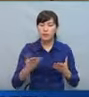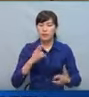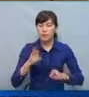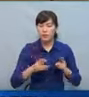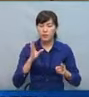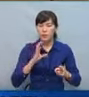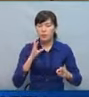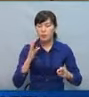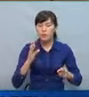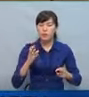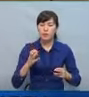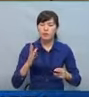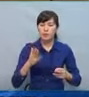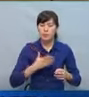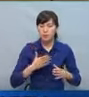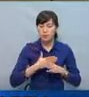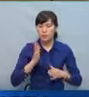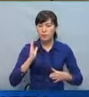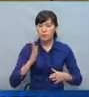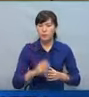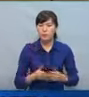біз оған жоқ деп айтпаймыз. Біз сіздерге